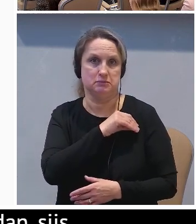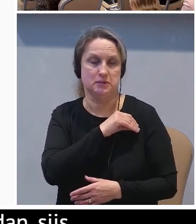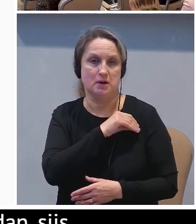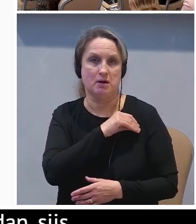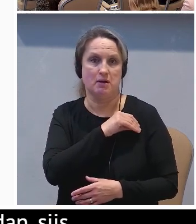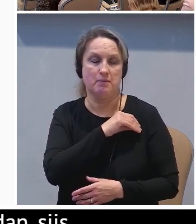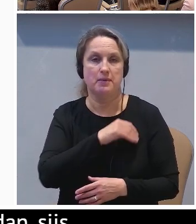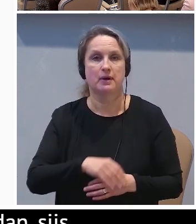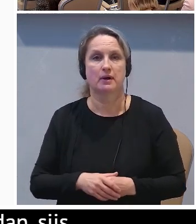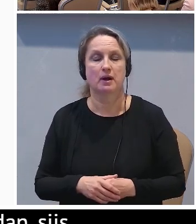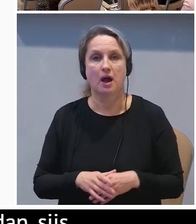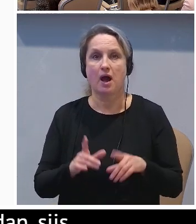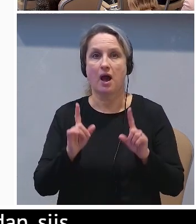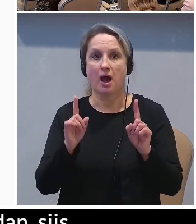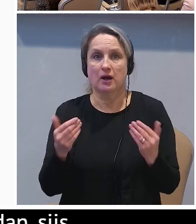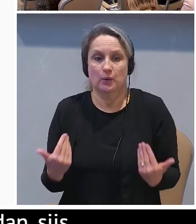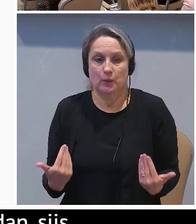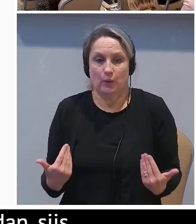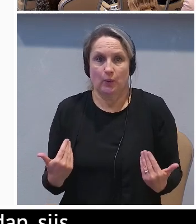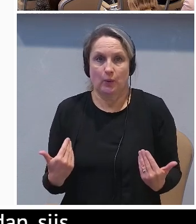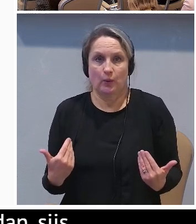Samas saame nüüd